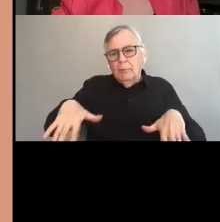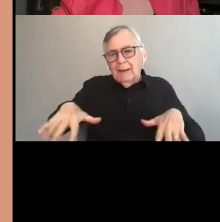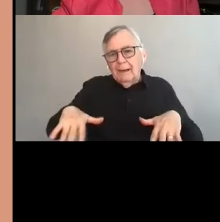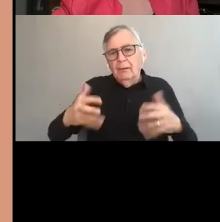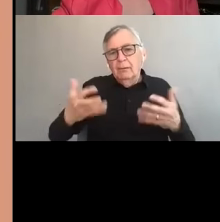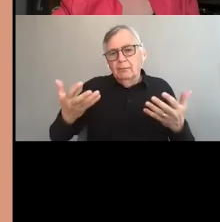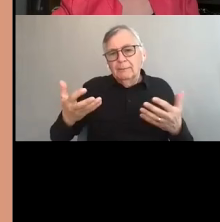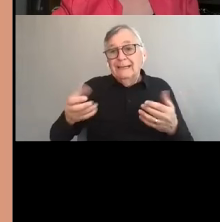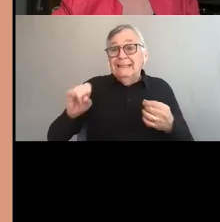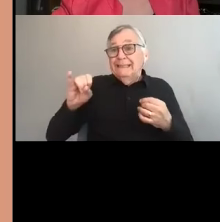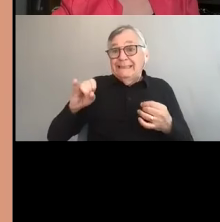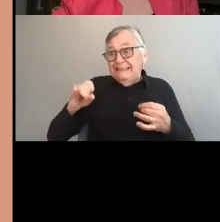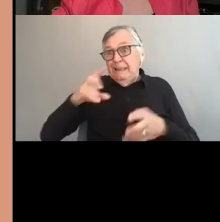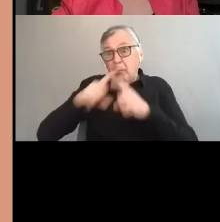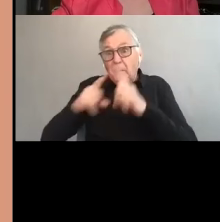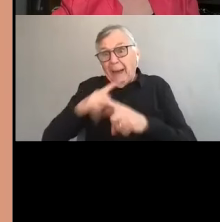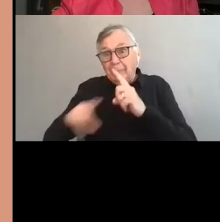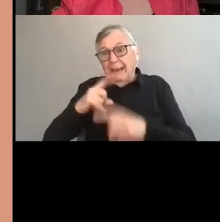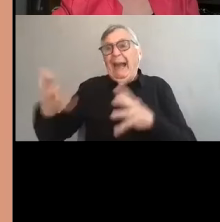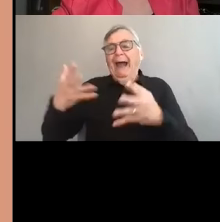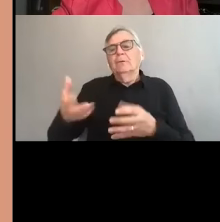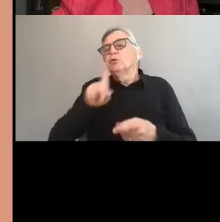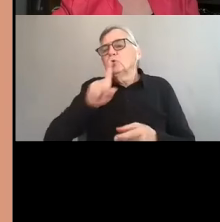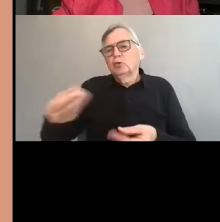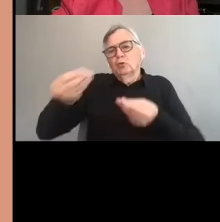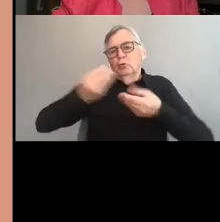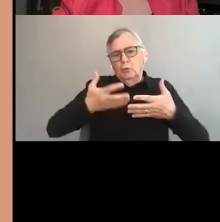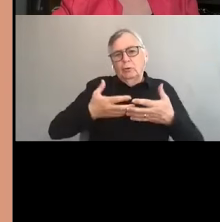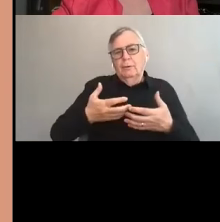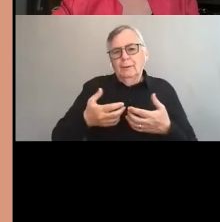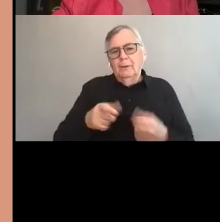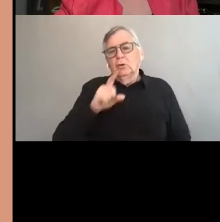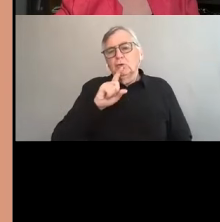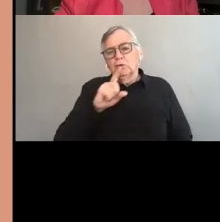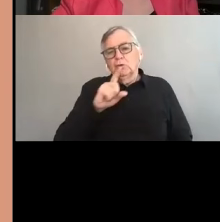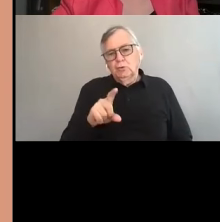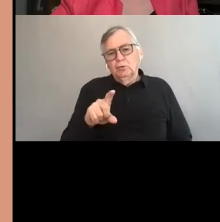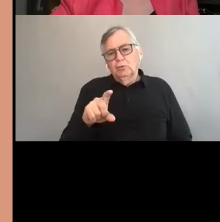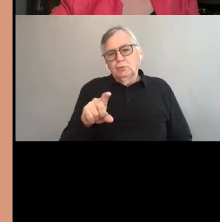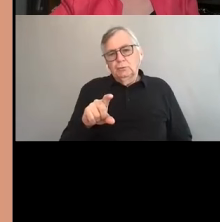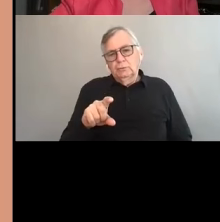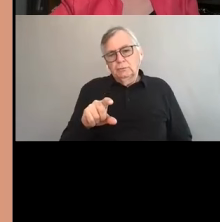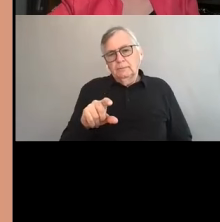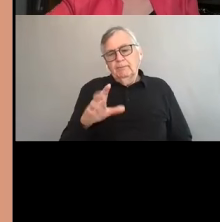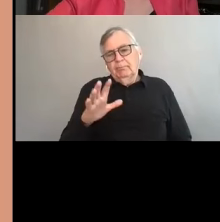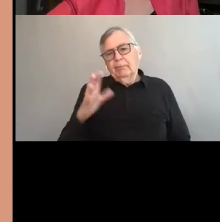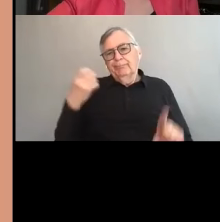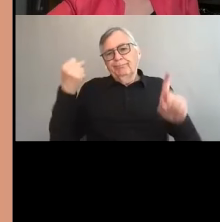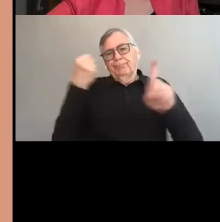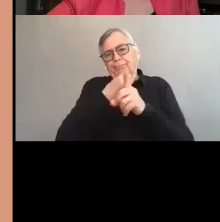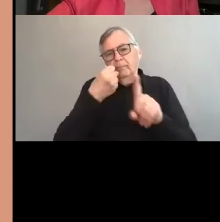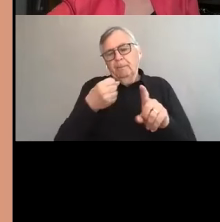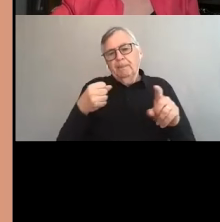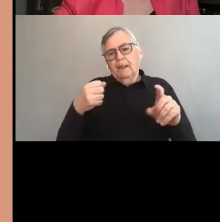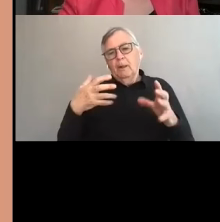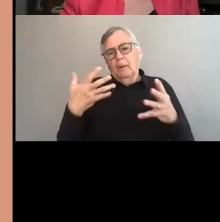l'aurait su s'il y avait un problème particulier. Laissez-moi vous dire que je suis certaine que ça aurait émergé là, comme